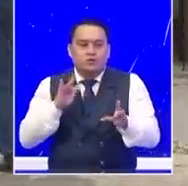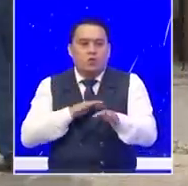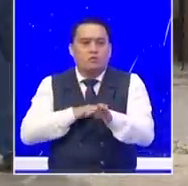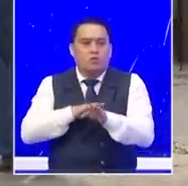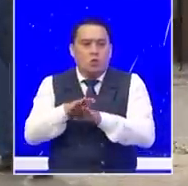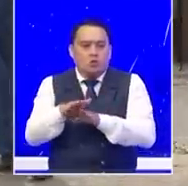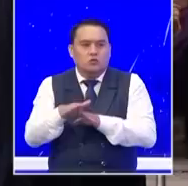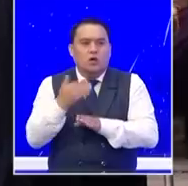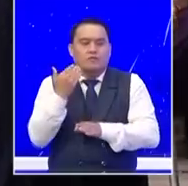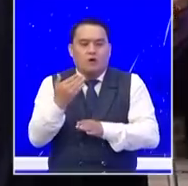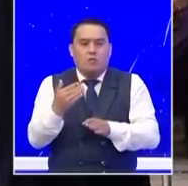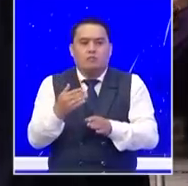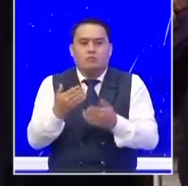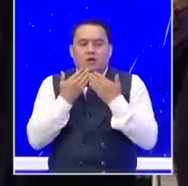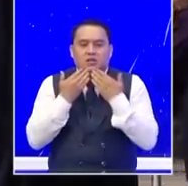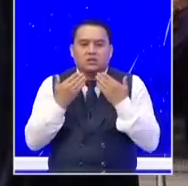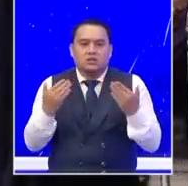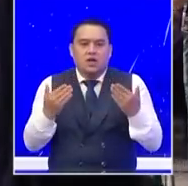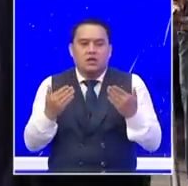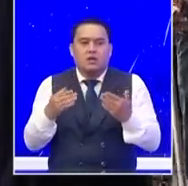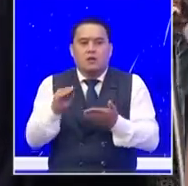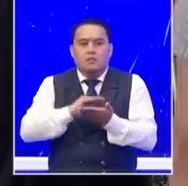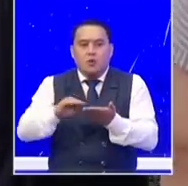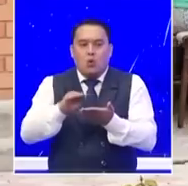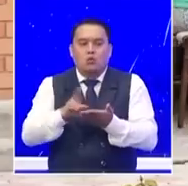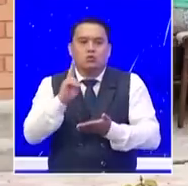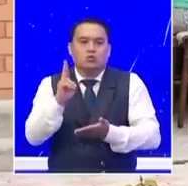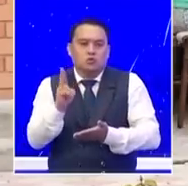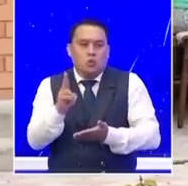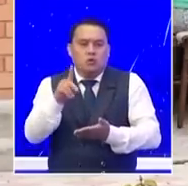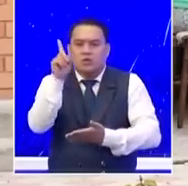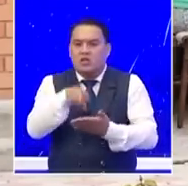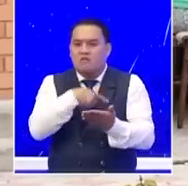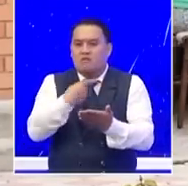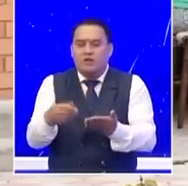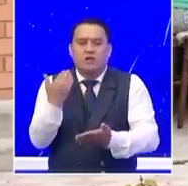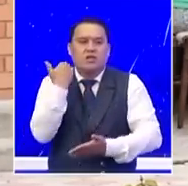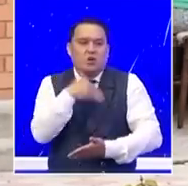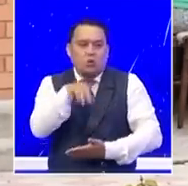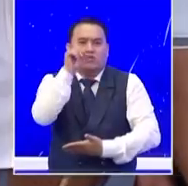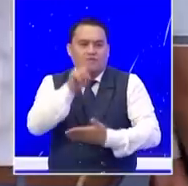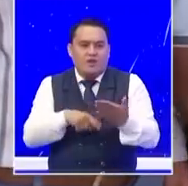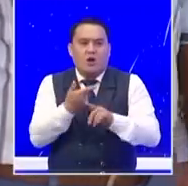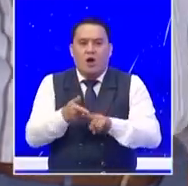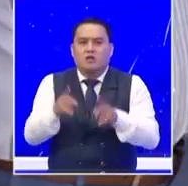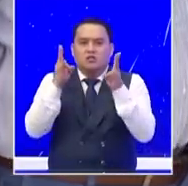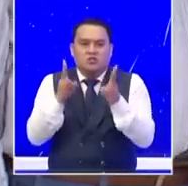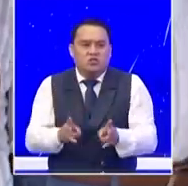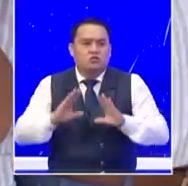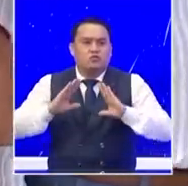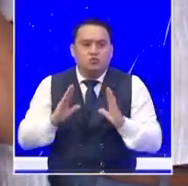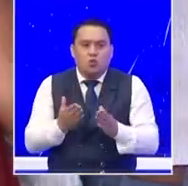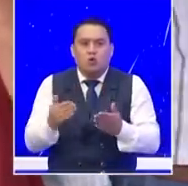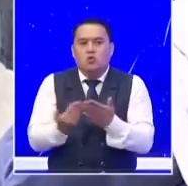смысле заполнили прощальные посты и публикации. Кто-то все еще не верит и не хочет верить в эту трагическую весть.